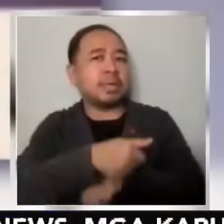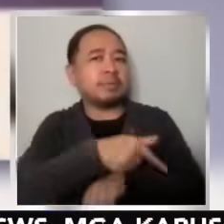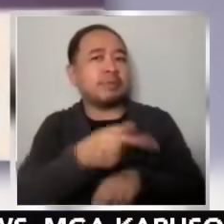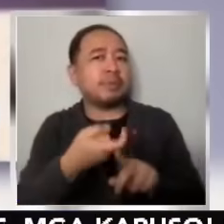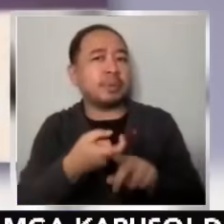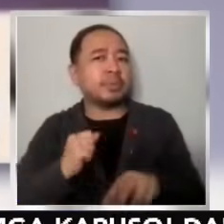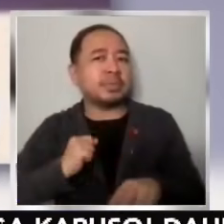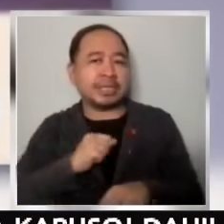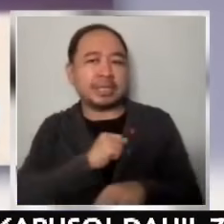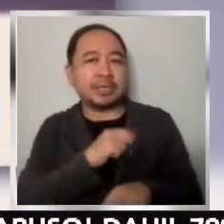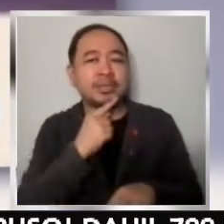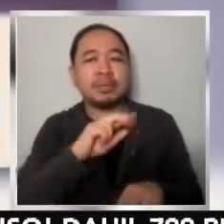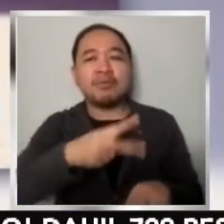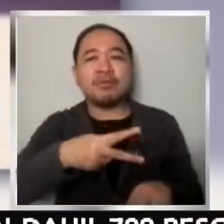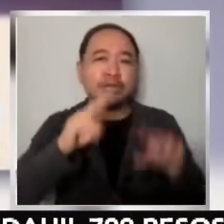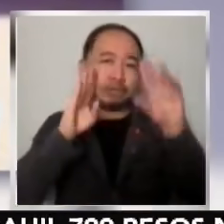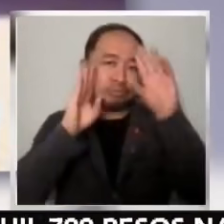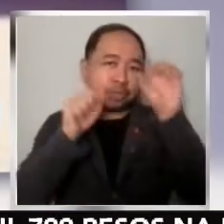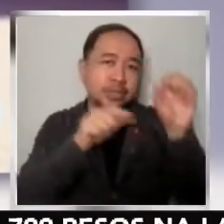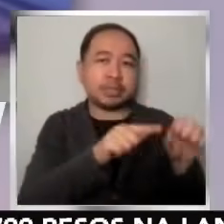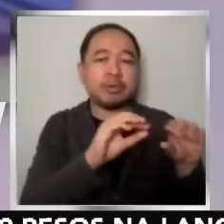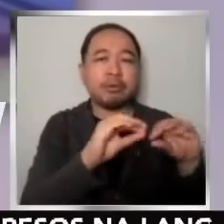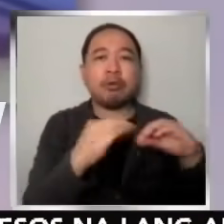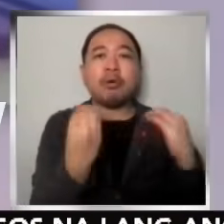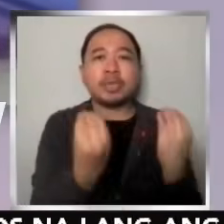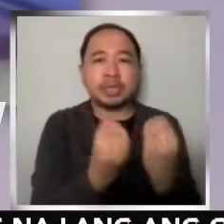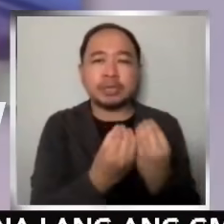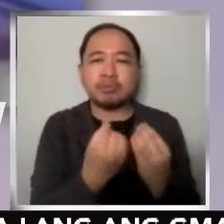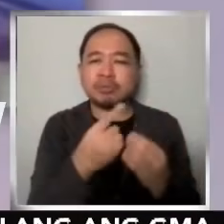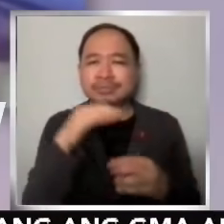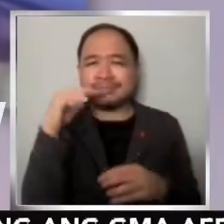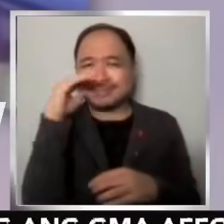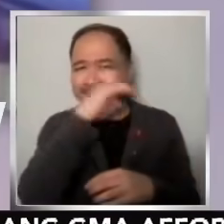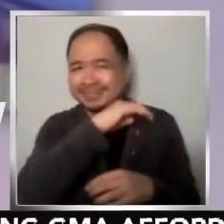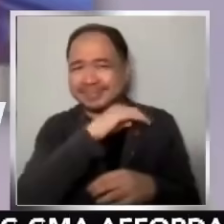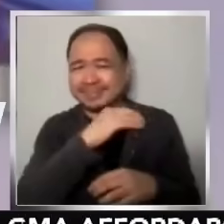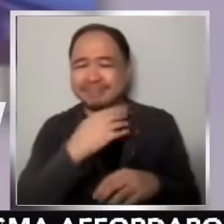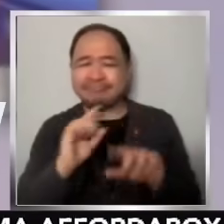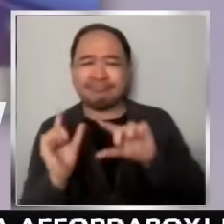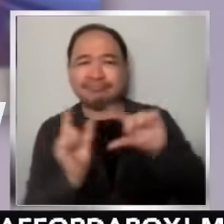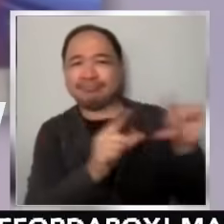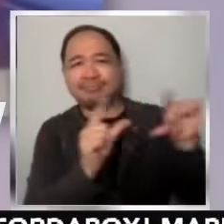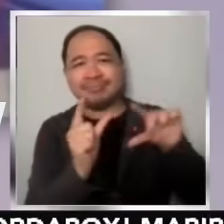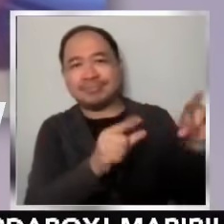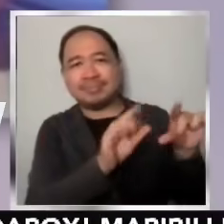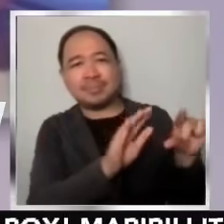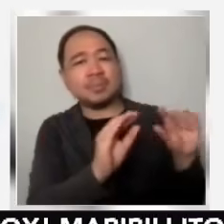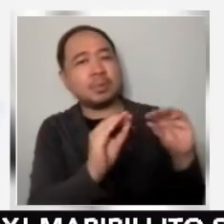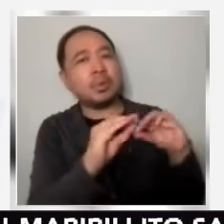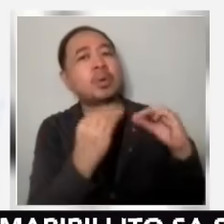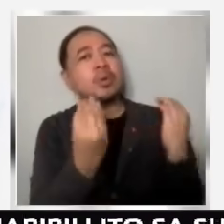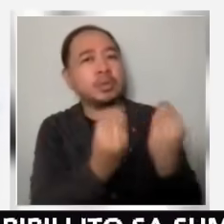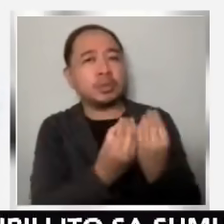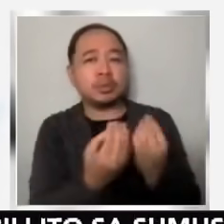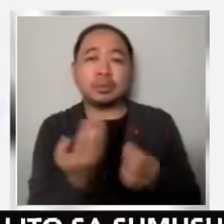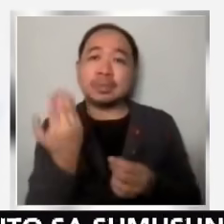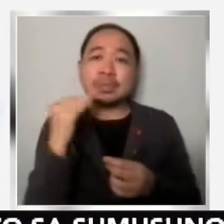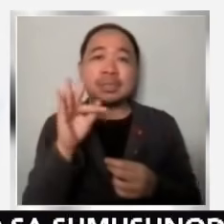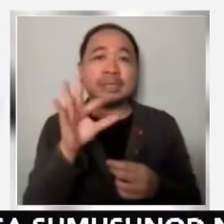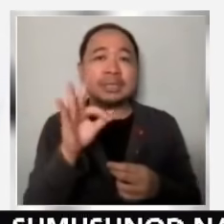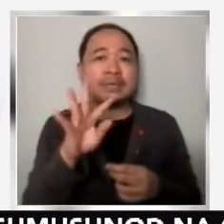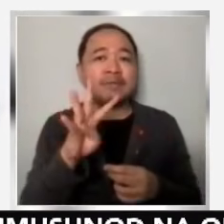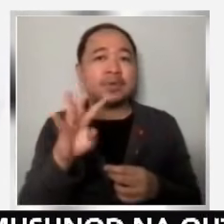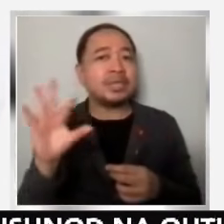Vice President ng organisasyon, pawang kasinungalingan ang ipinupukol sa kanilang grupo na noong 1949 pa raw